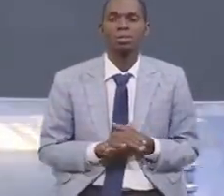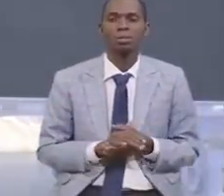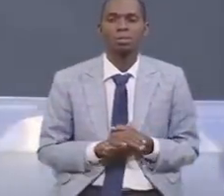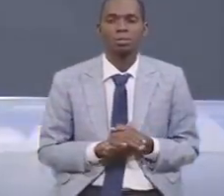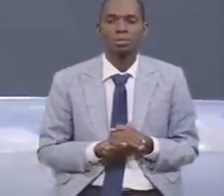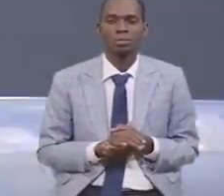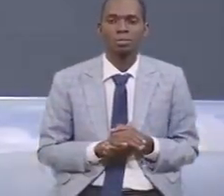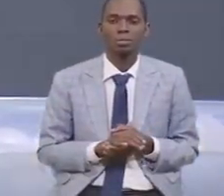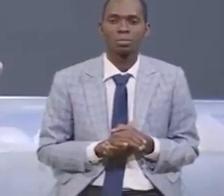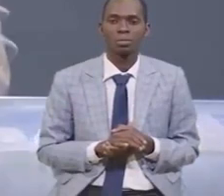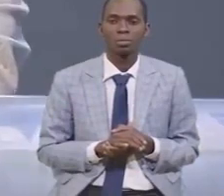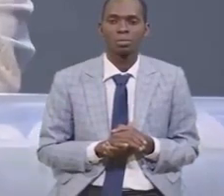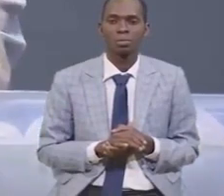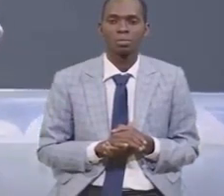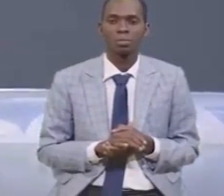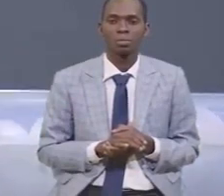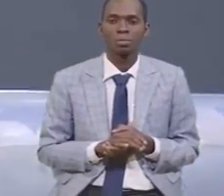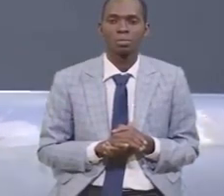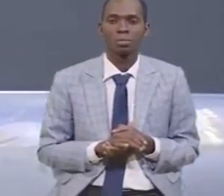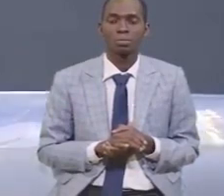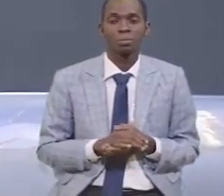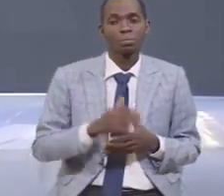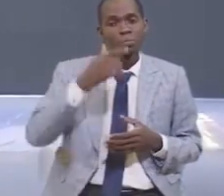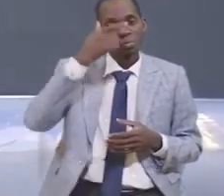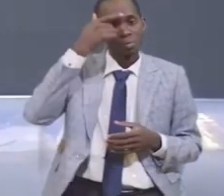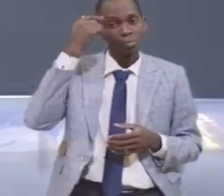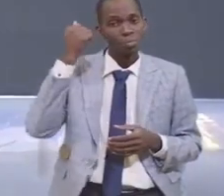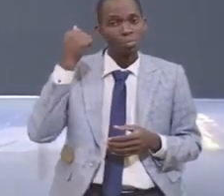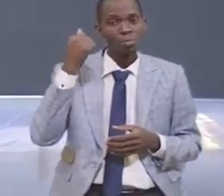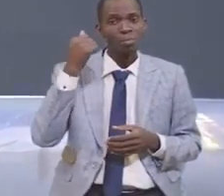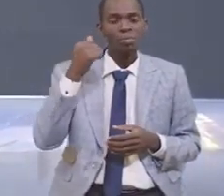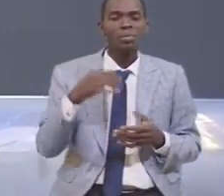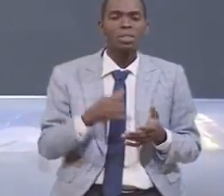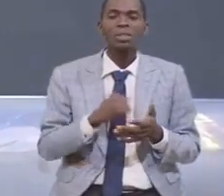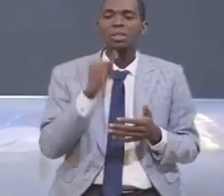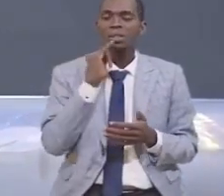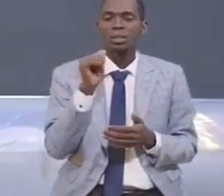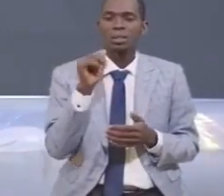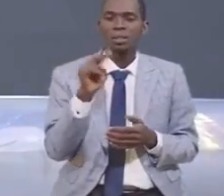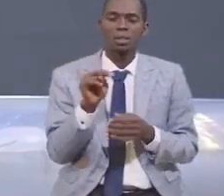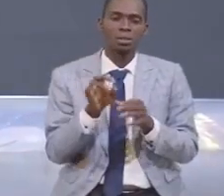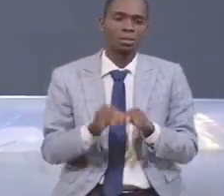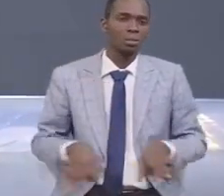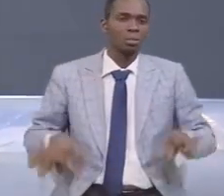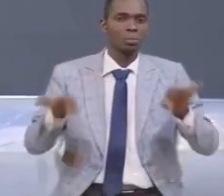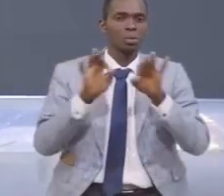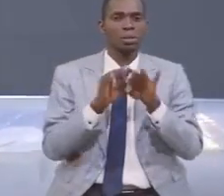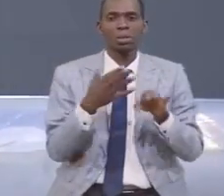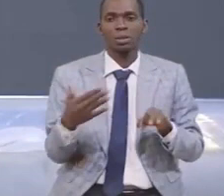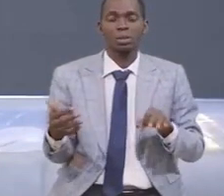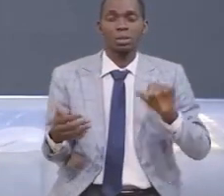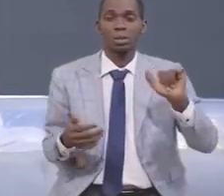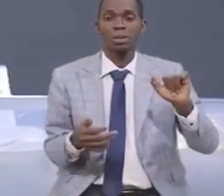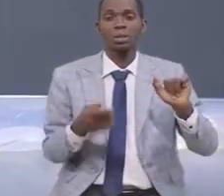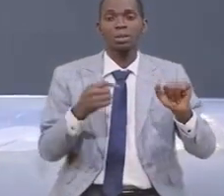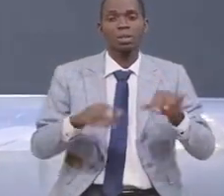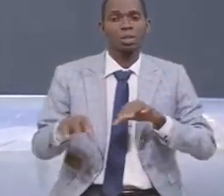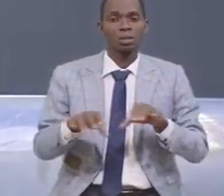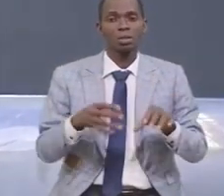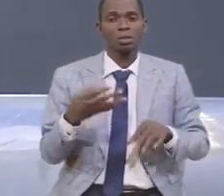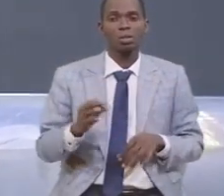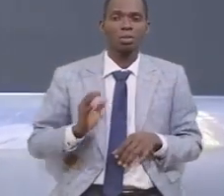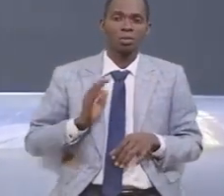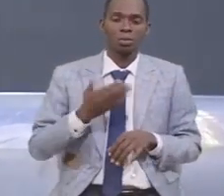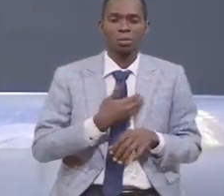కార్యములకు సంబంధించిన ఆయన క్రియలు. Because it's an essential thing. అది చాలా అత్యావశ్యకమైనది. Everything